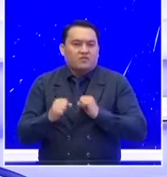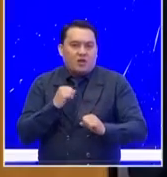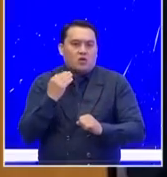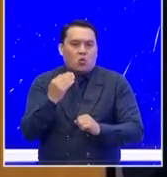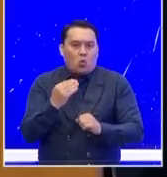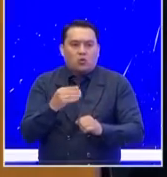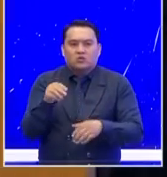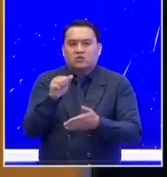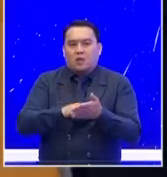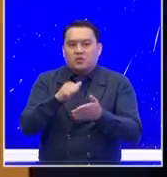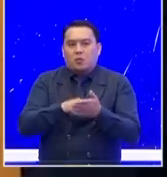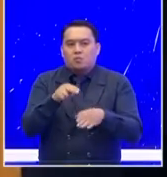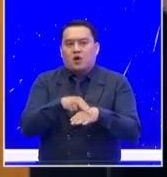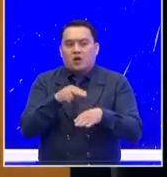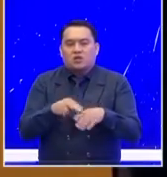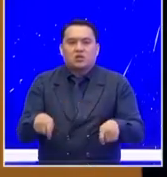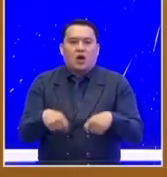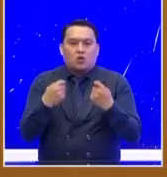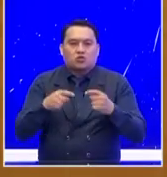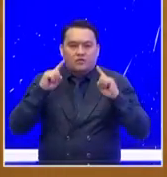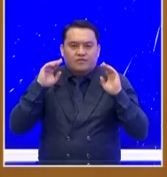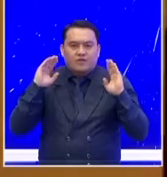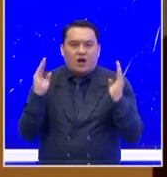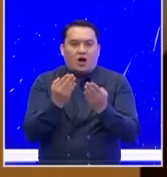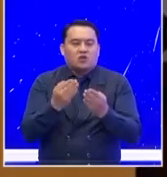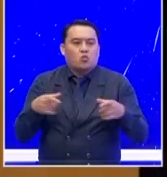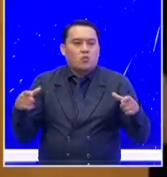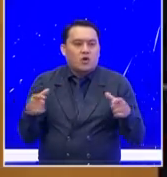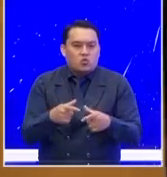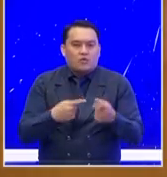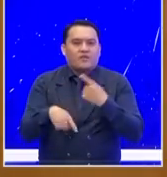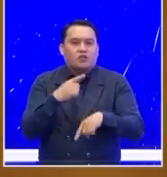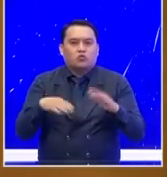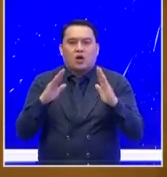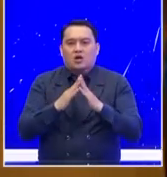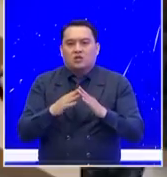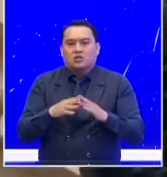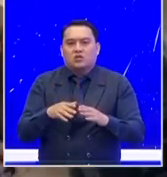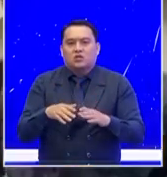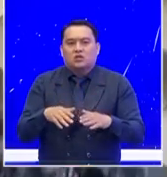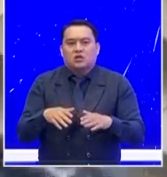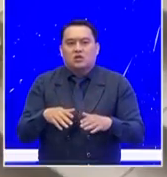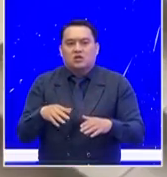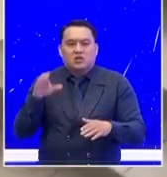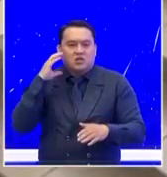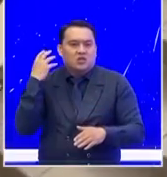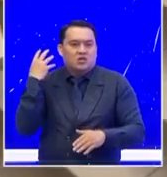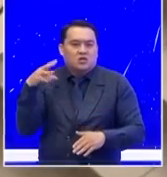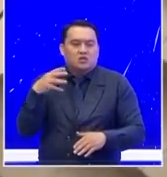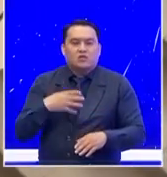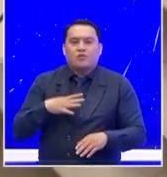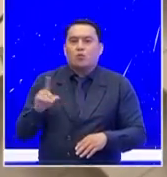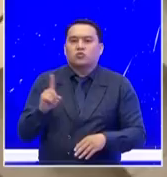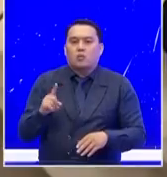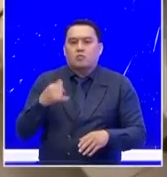На замечание полицейского о нарушении карантинного режима и рекомендацию вернуться домой жительница не отреагировала, а